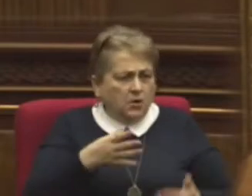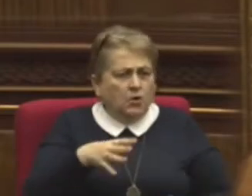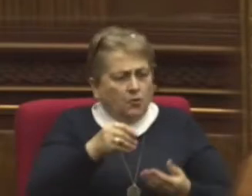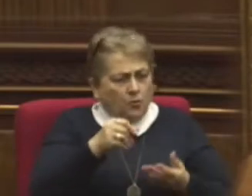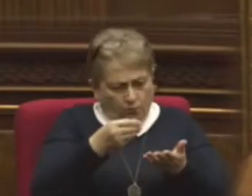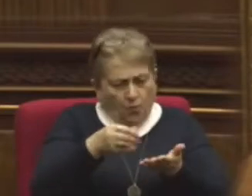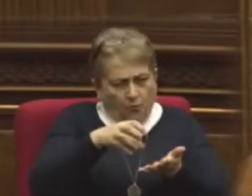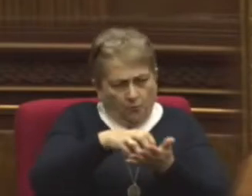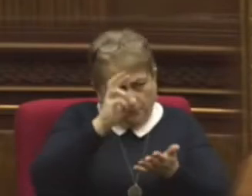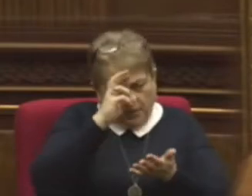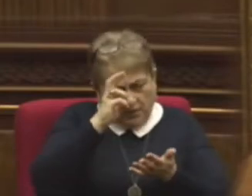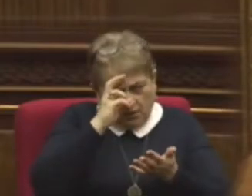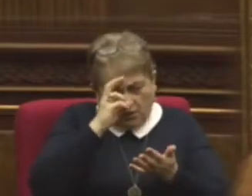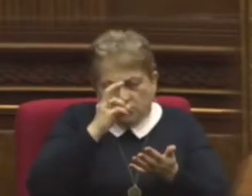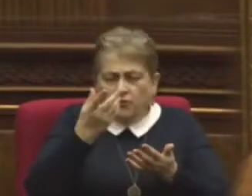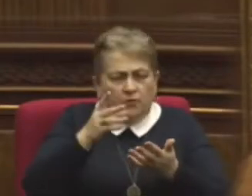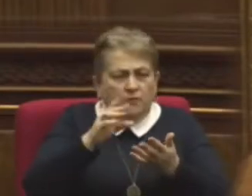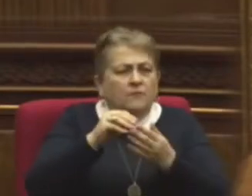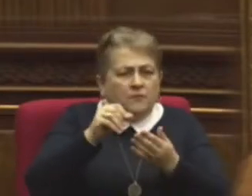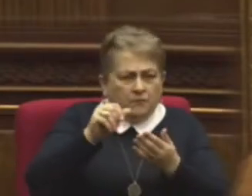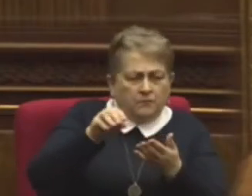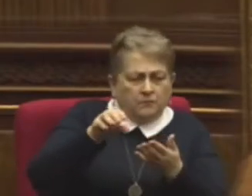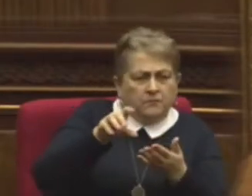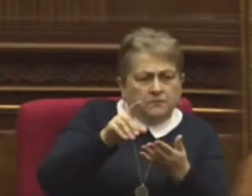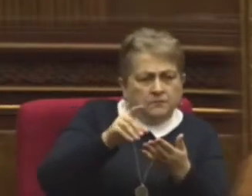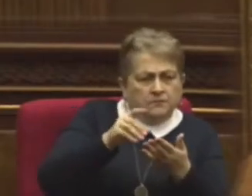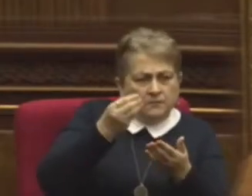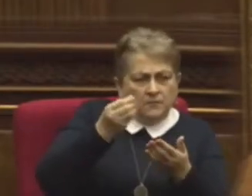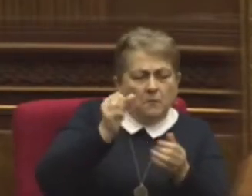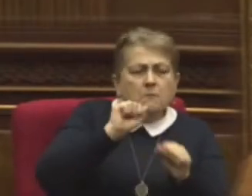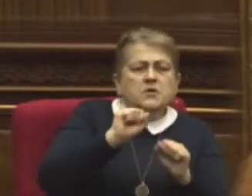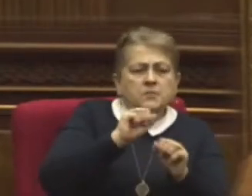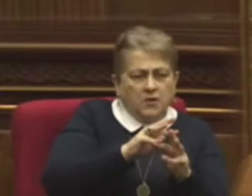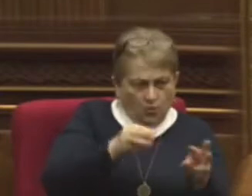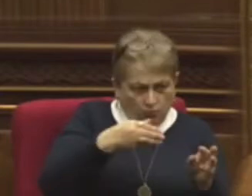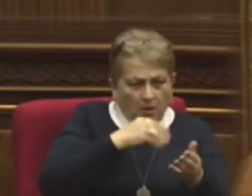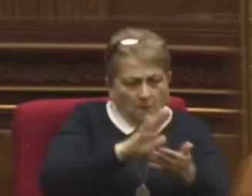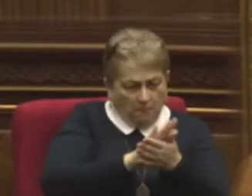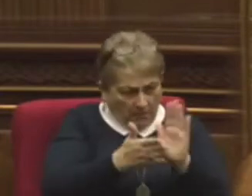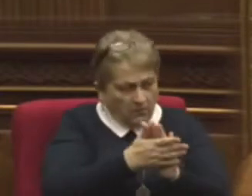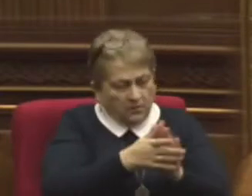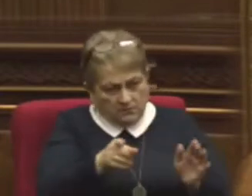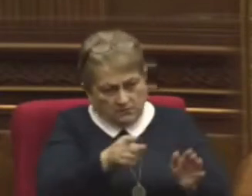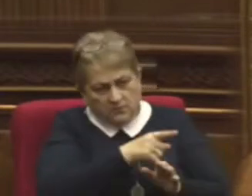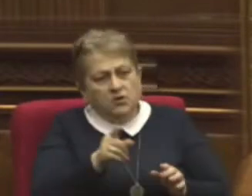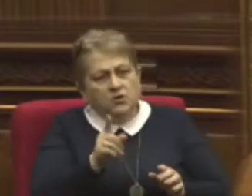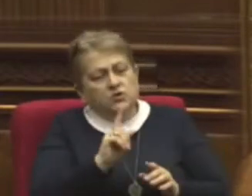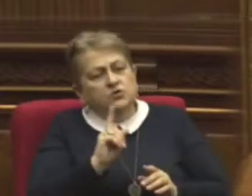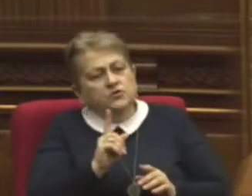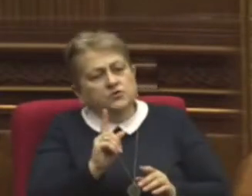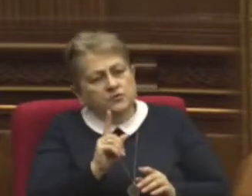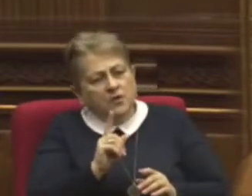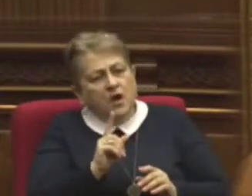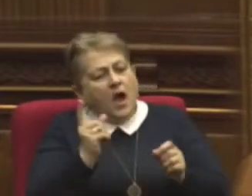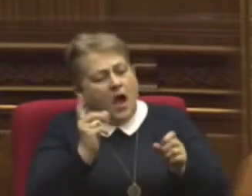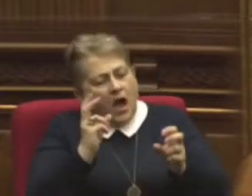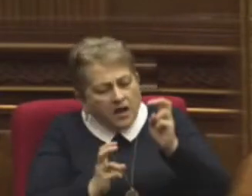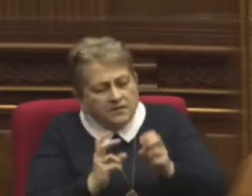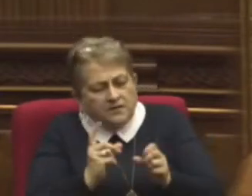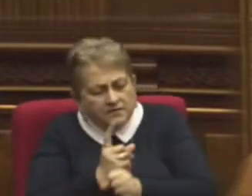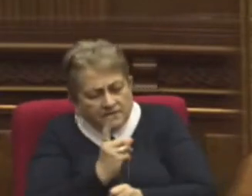բյուջեից պետական որևէ կառույցի հետ, ներառյալ պաշտպանության նախարարություն, ուզում եք պայմանագիր կնքեք ինչ-որ